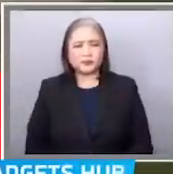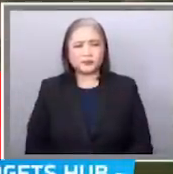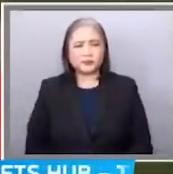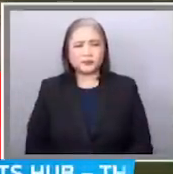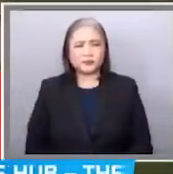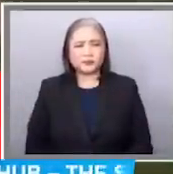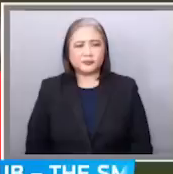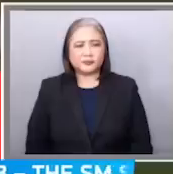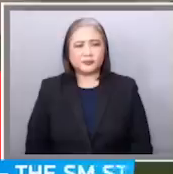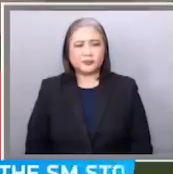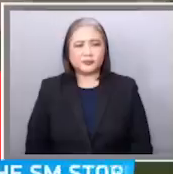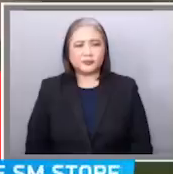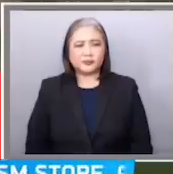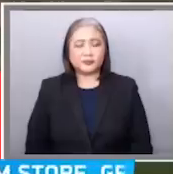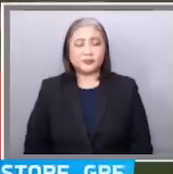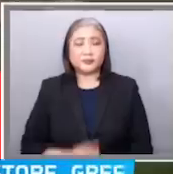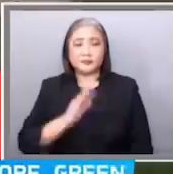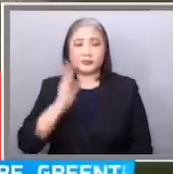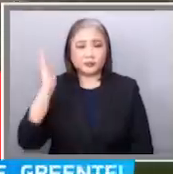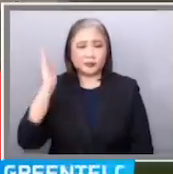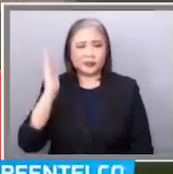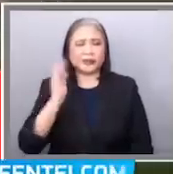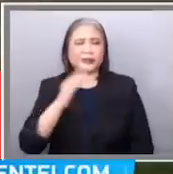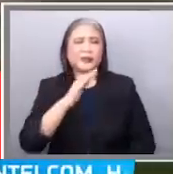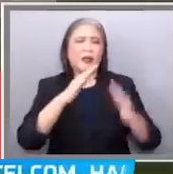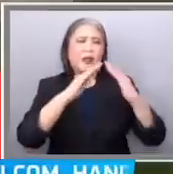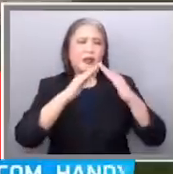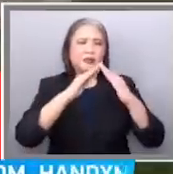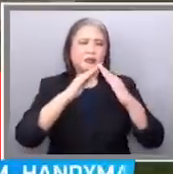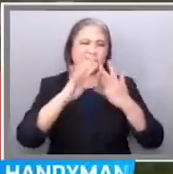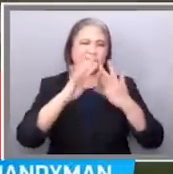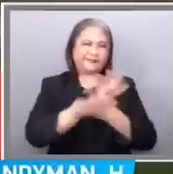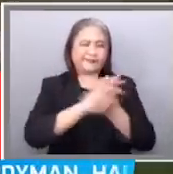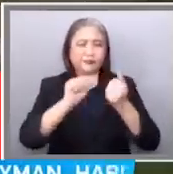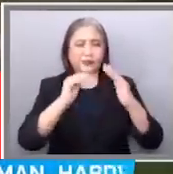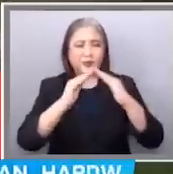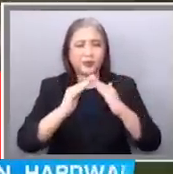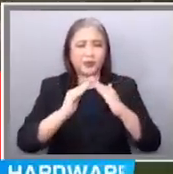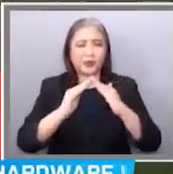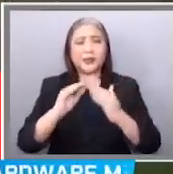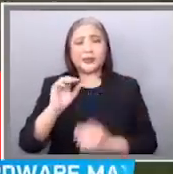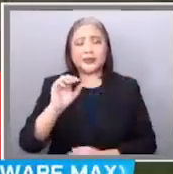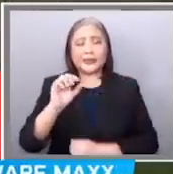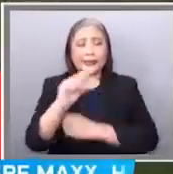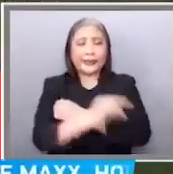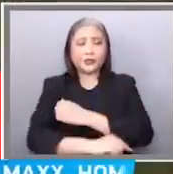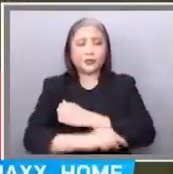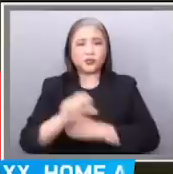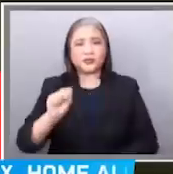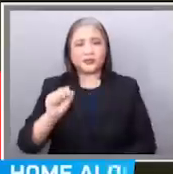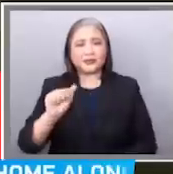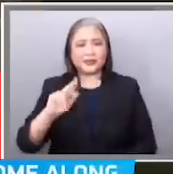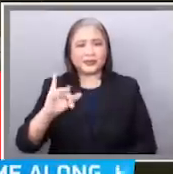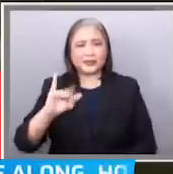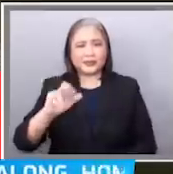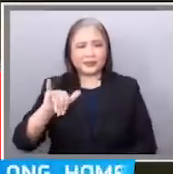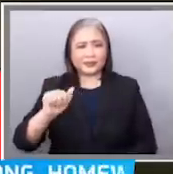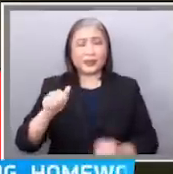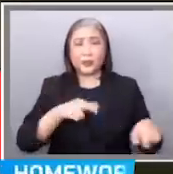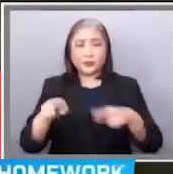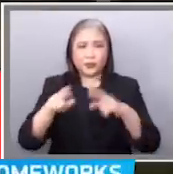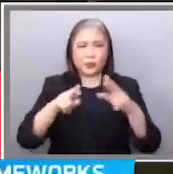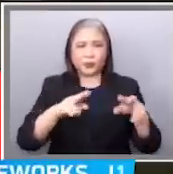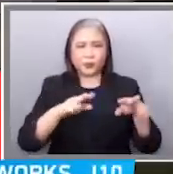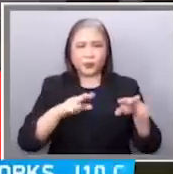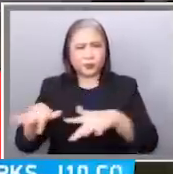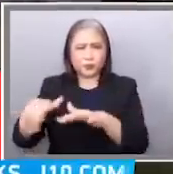Hindi na naisalba ang bahay bakasyunan sa Barangay Kastanya sa Sariaya, Quezon na tinangay sa ilog. Ayon sa mga opisyal, bumagsak ang bahay sa